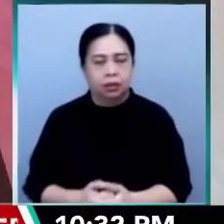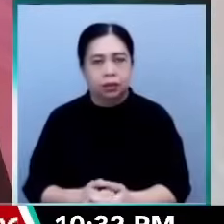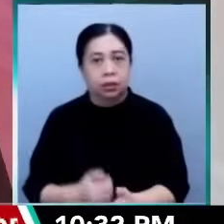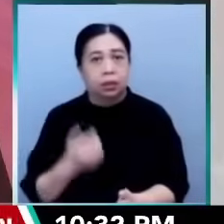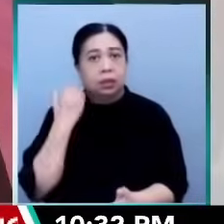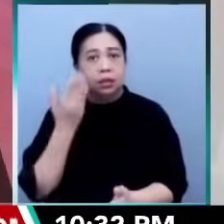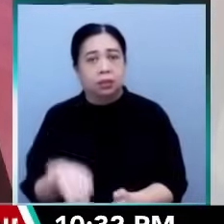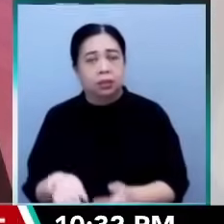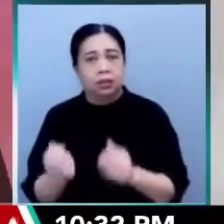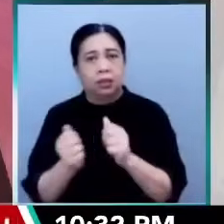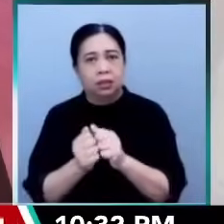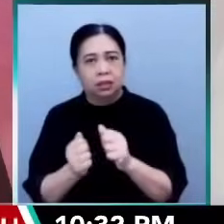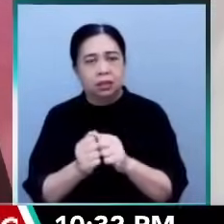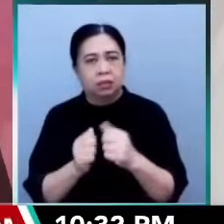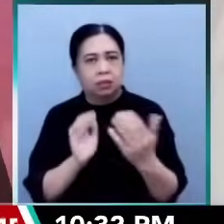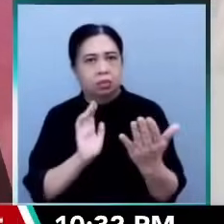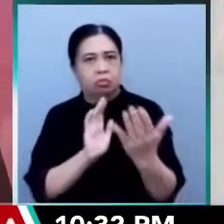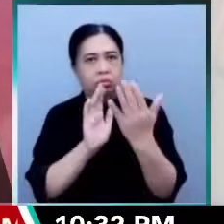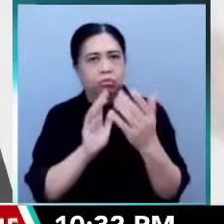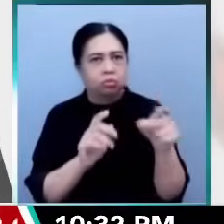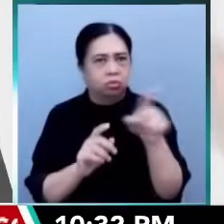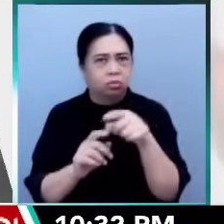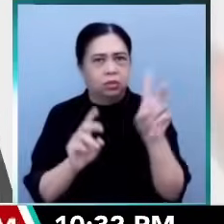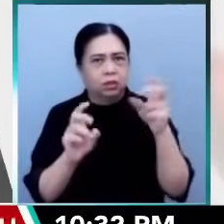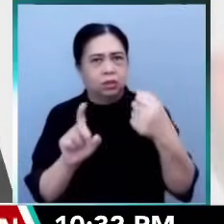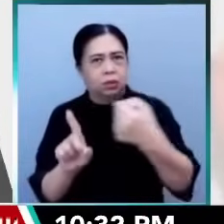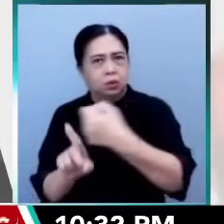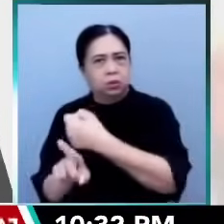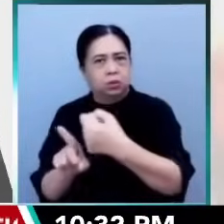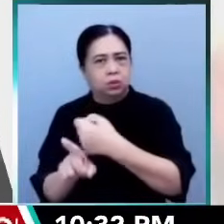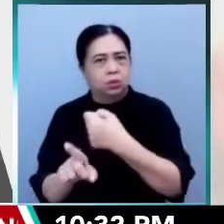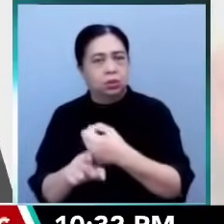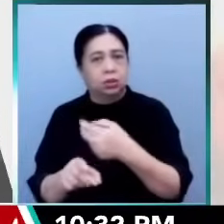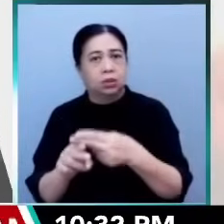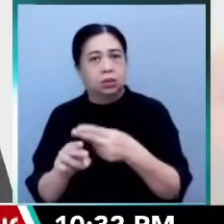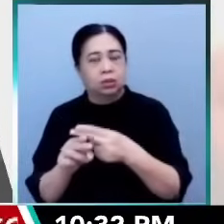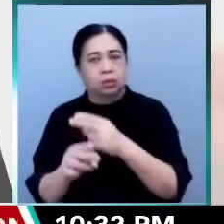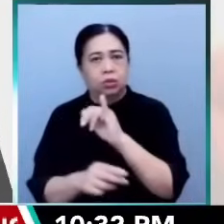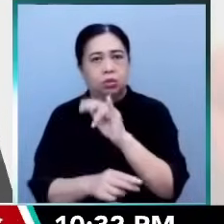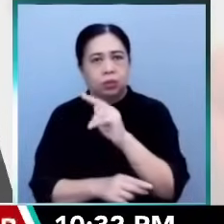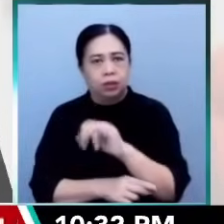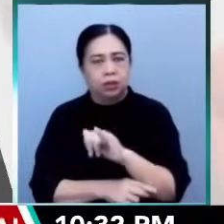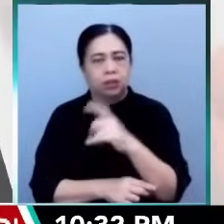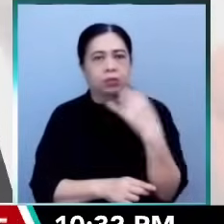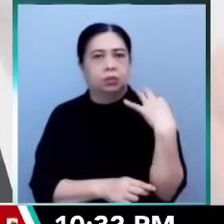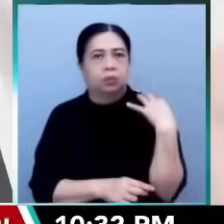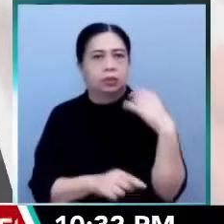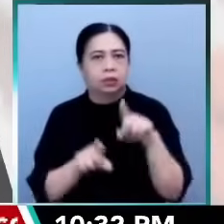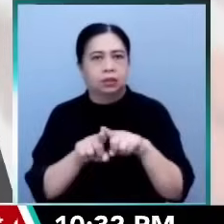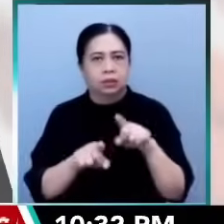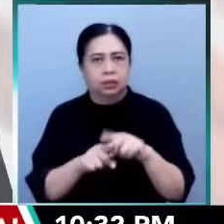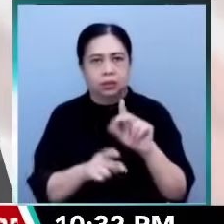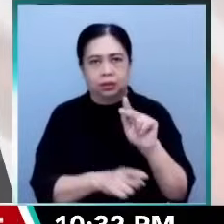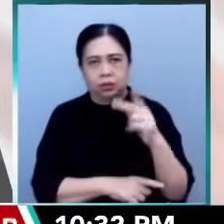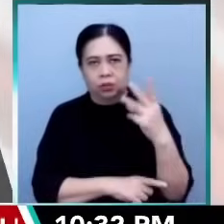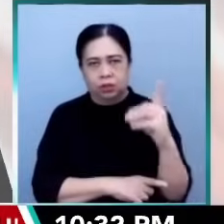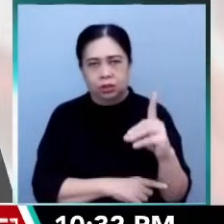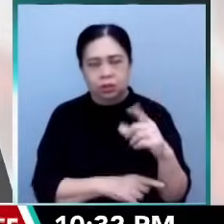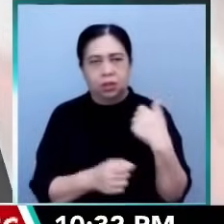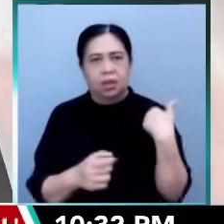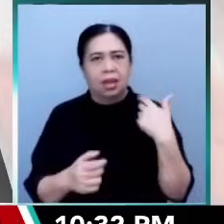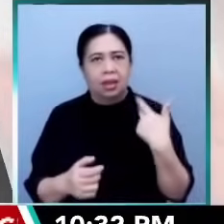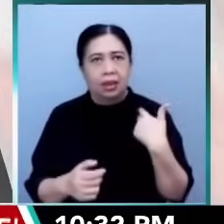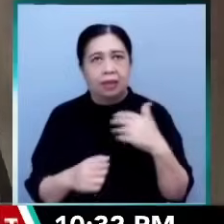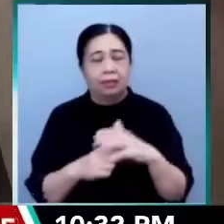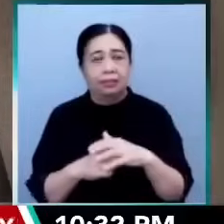niyang kumumpronta sa mga umanoy ng bugbog na si Juvie Pintor, kumakandidatong kagawad, matapos magtamo ng tama ng bala